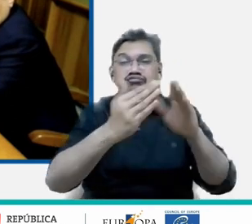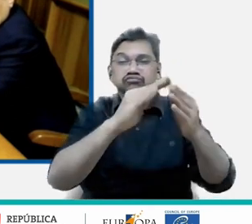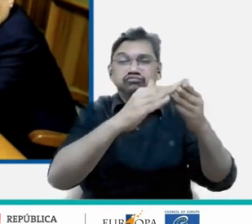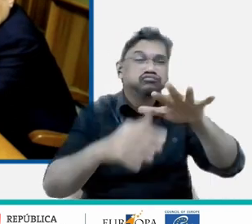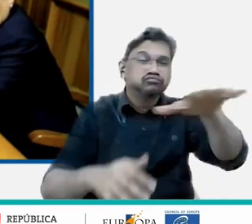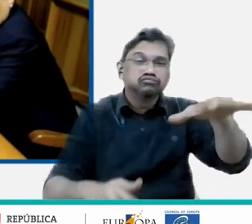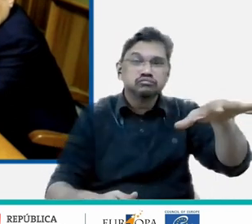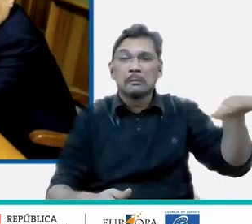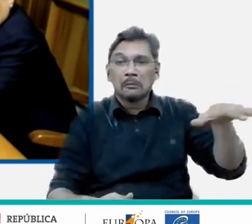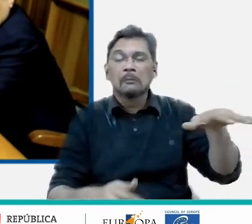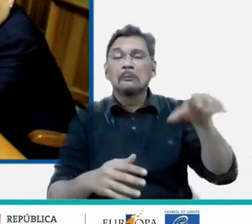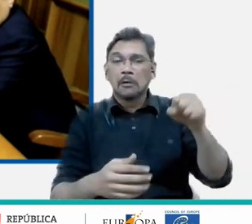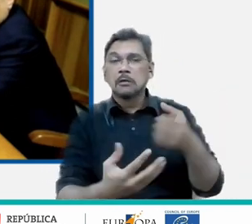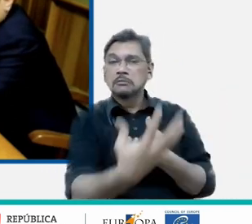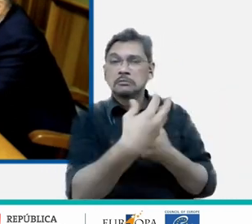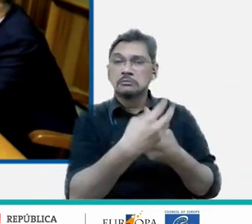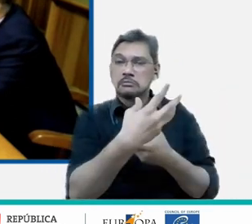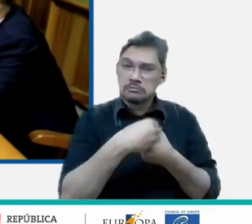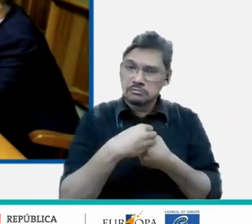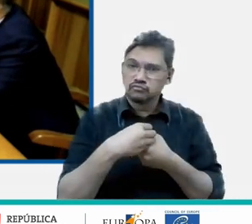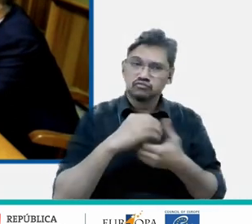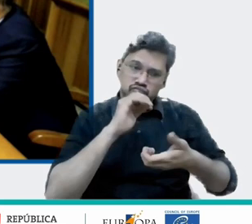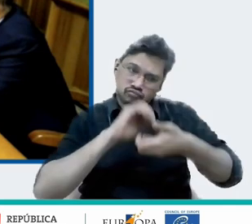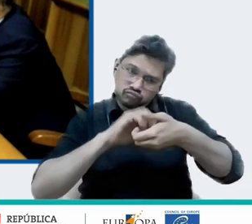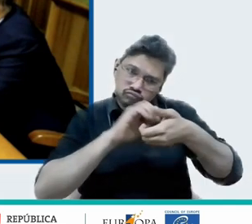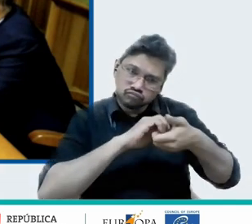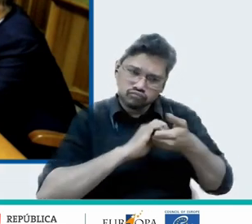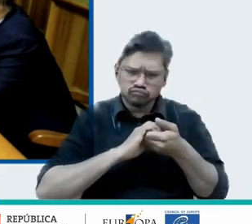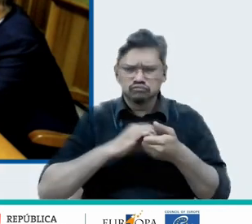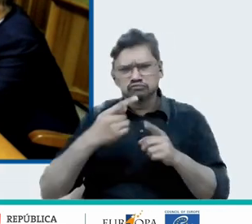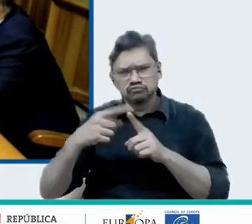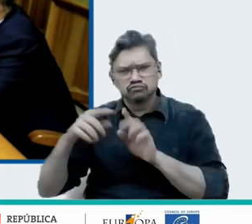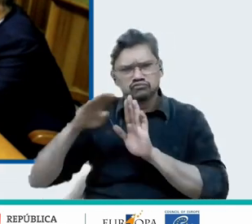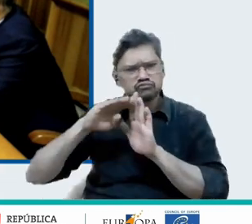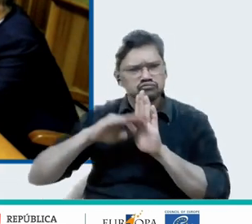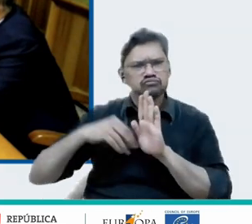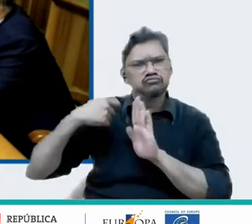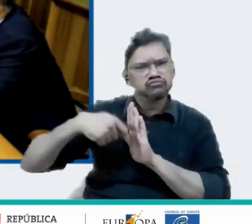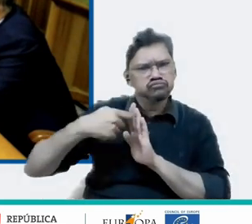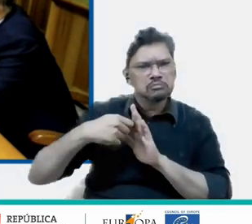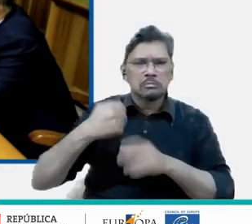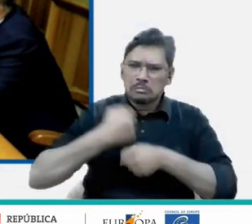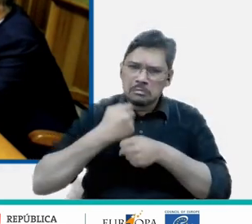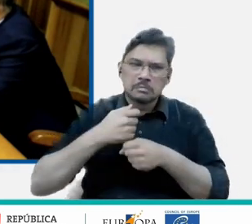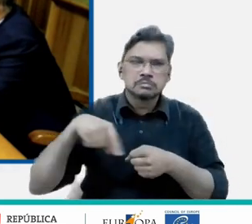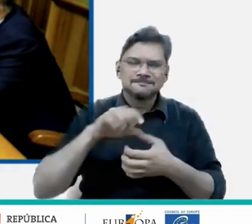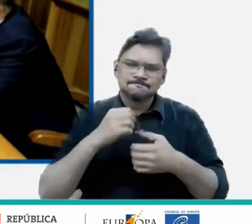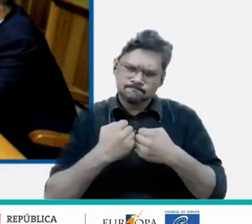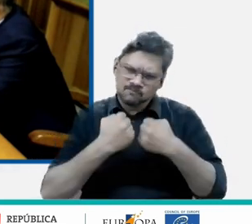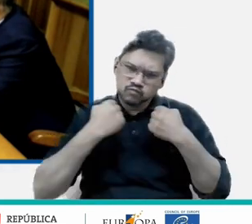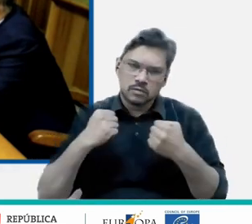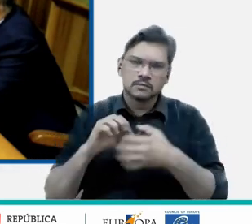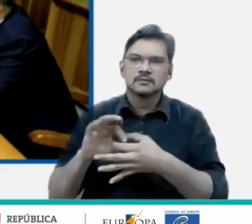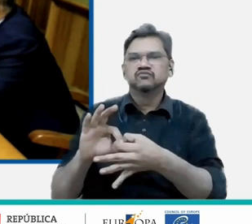устойчивости города. Мы бы хотели поднять вопрос об организации площадки в рамках